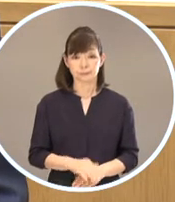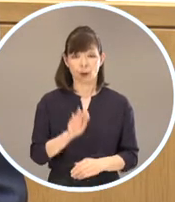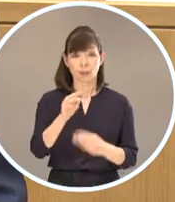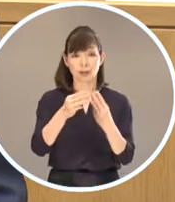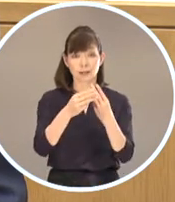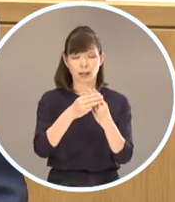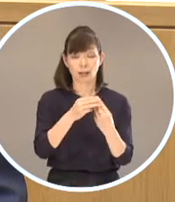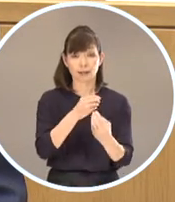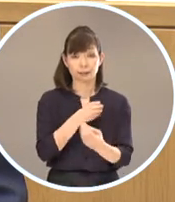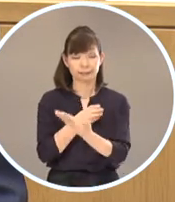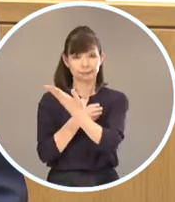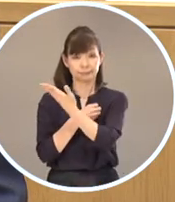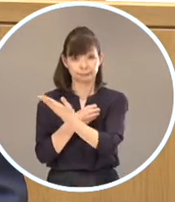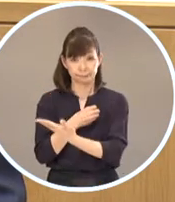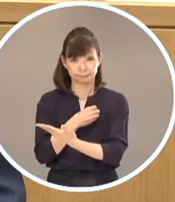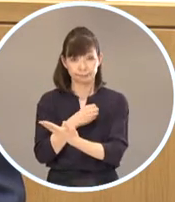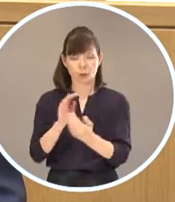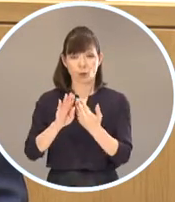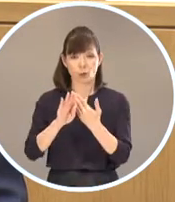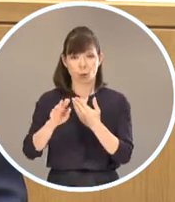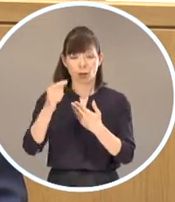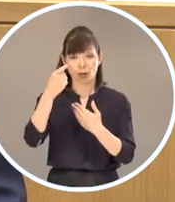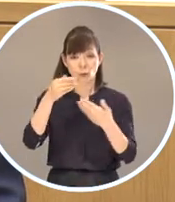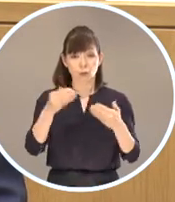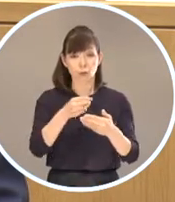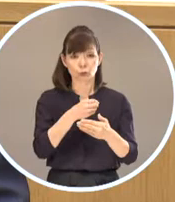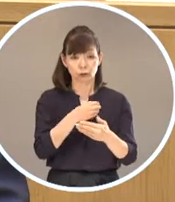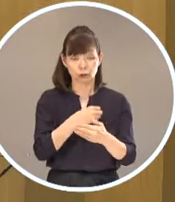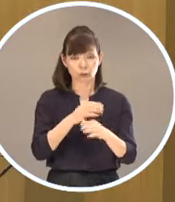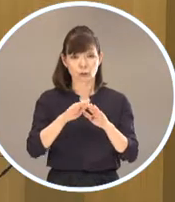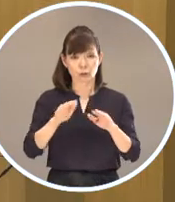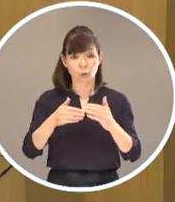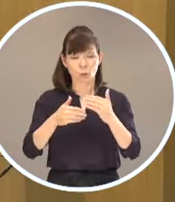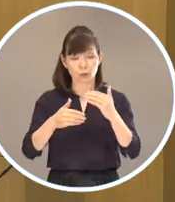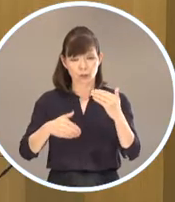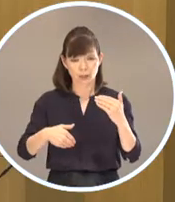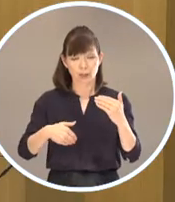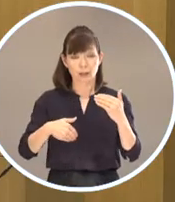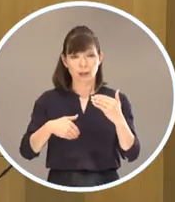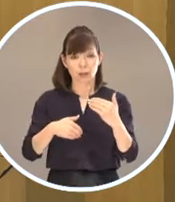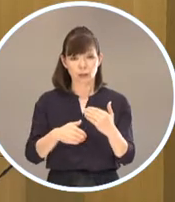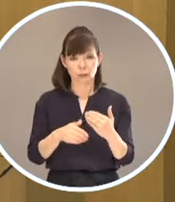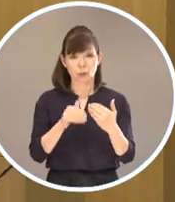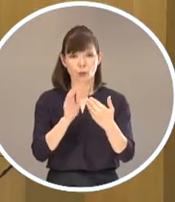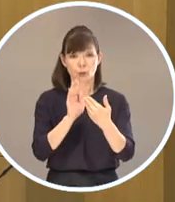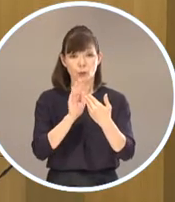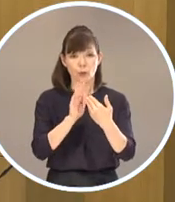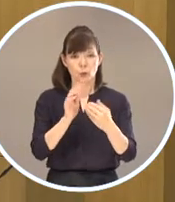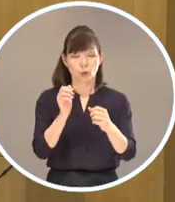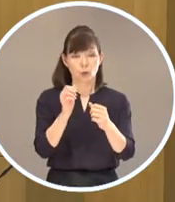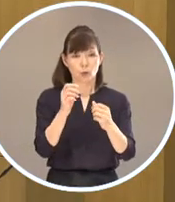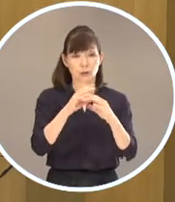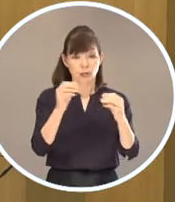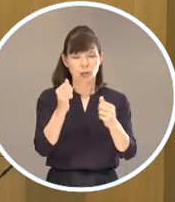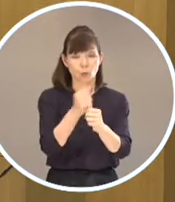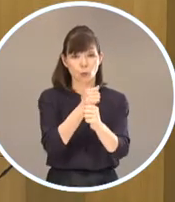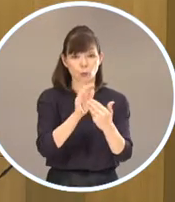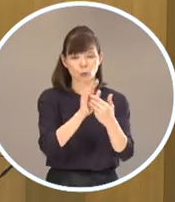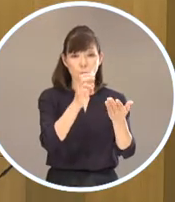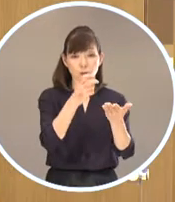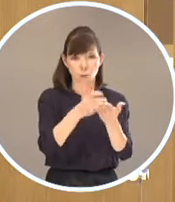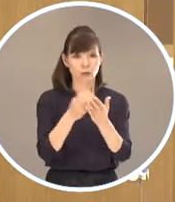前田議員はご覧の質問のほか、教育職員による児童生徒性暴力防止法について質問しました